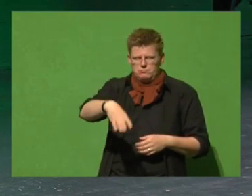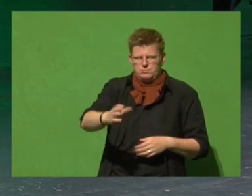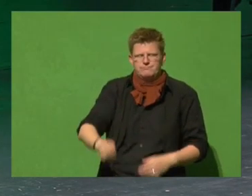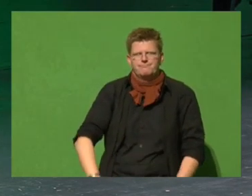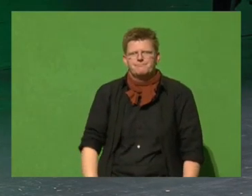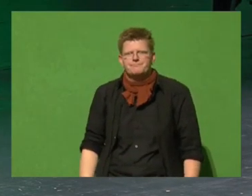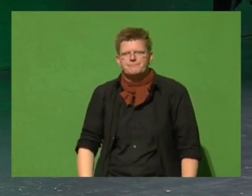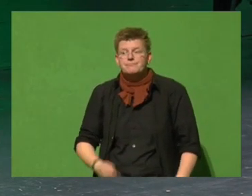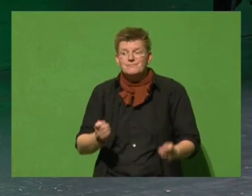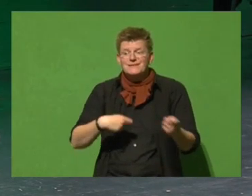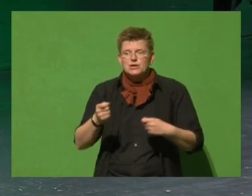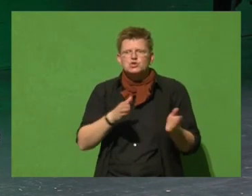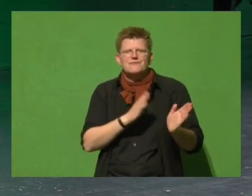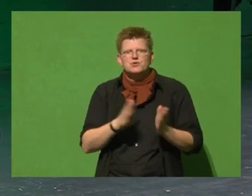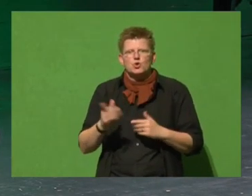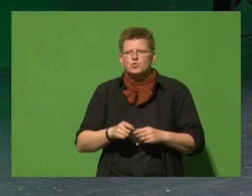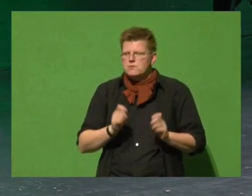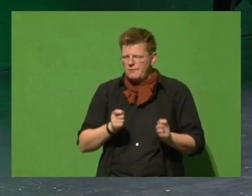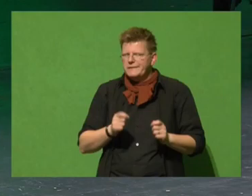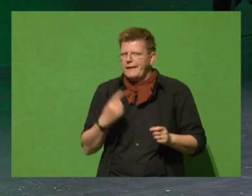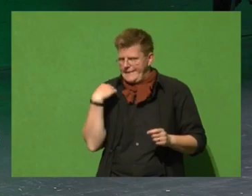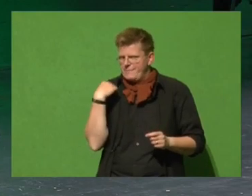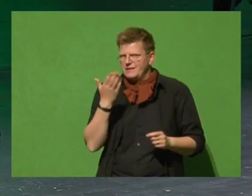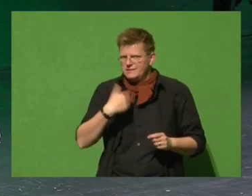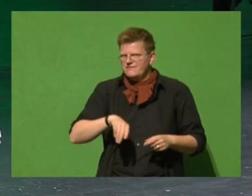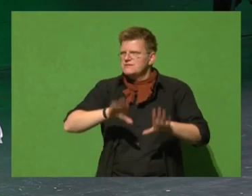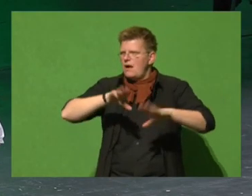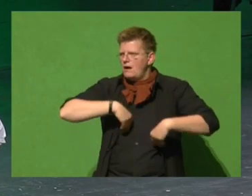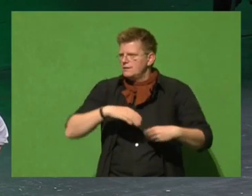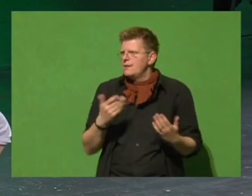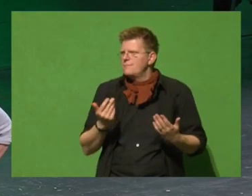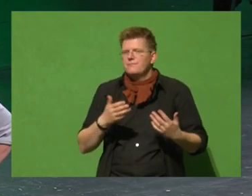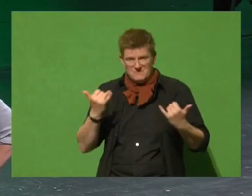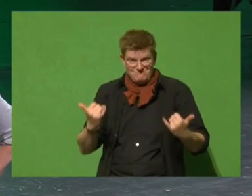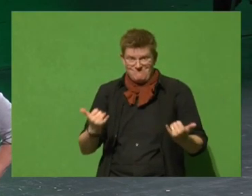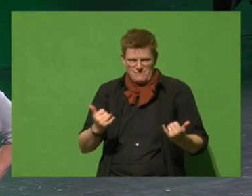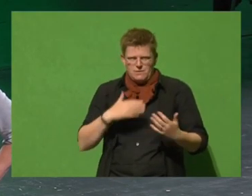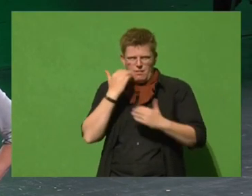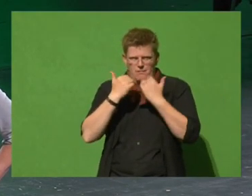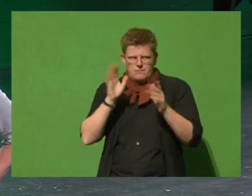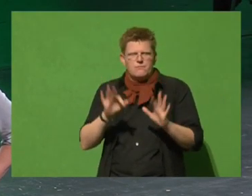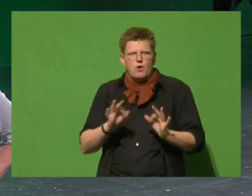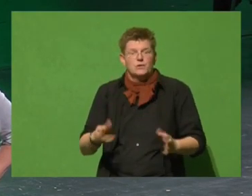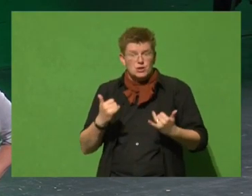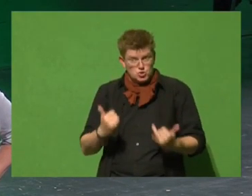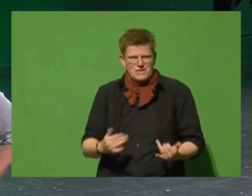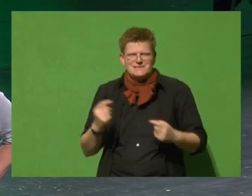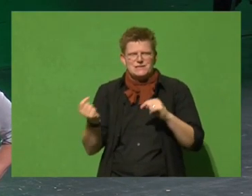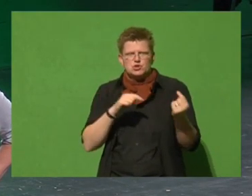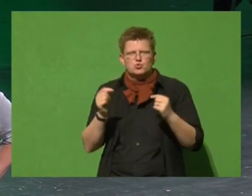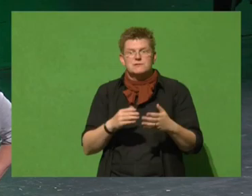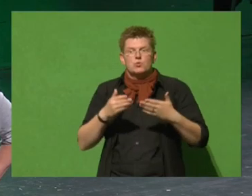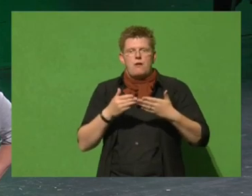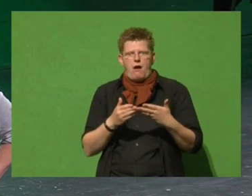Der Geschäftsordnungsantrag war gerade mit großer Mehrheit angenommen, sonst würde ich das natürlich alles gar nicht erzählen. Das heißt, wir haben die Debatte jetzt erweitert